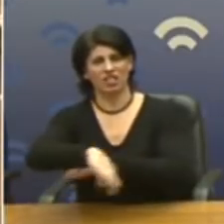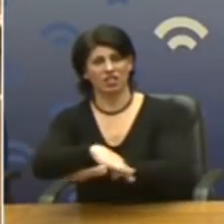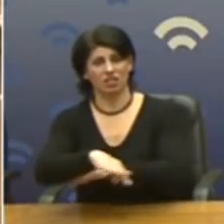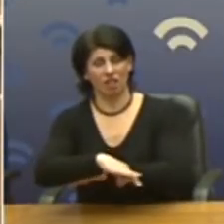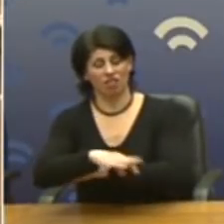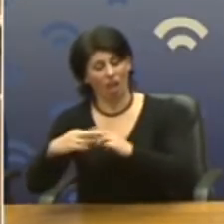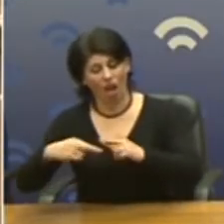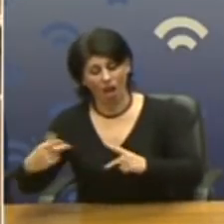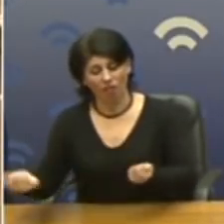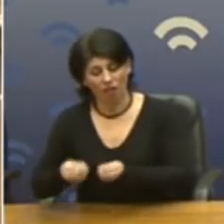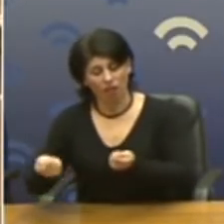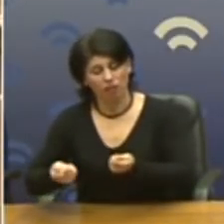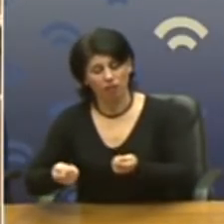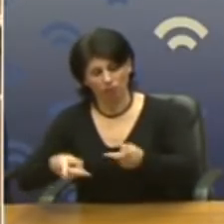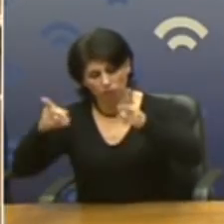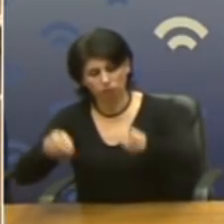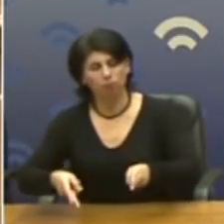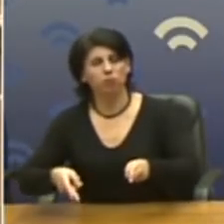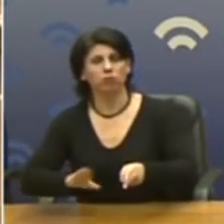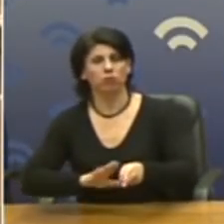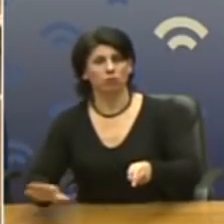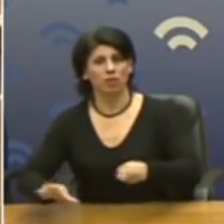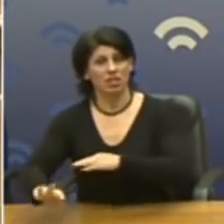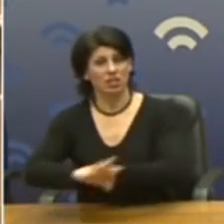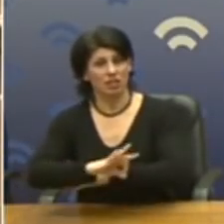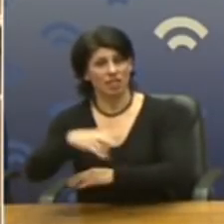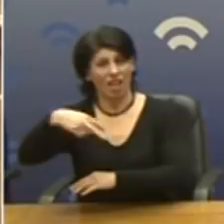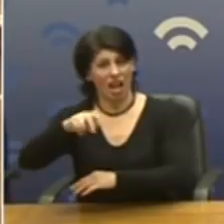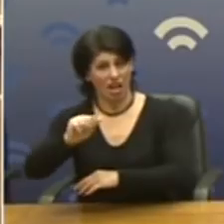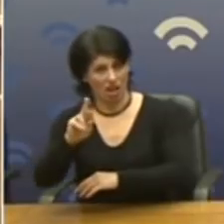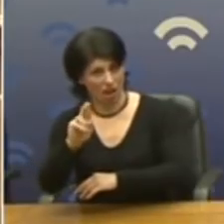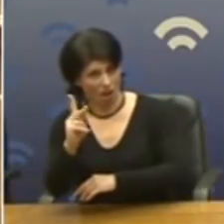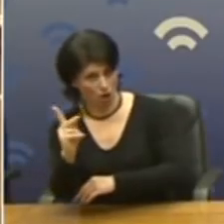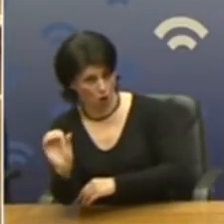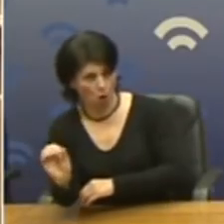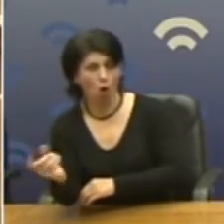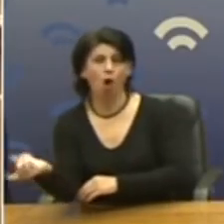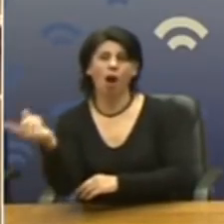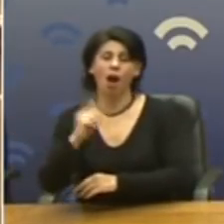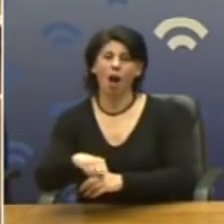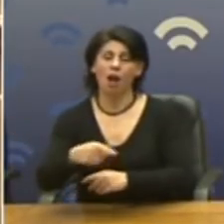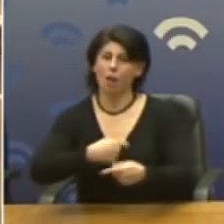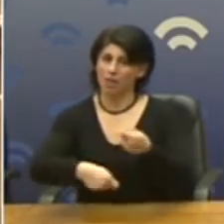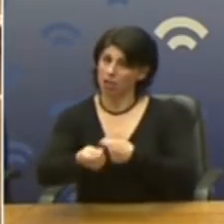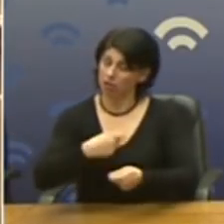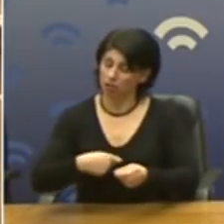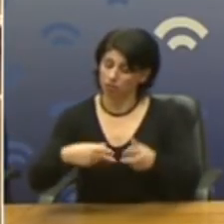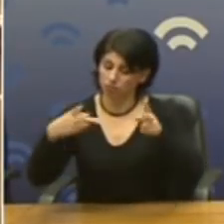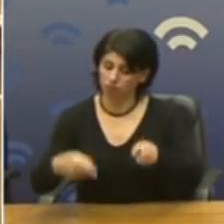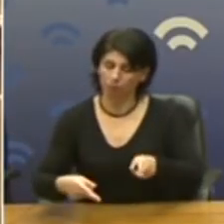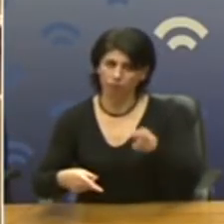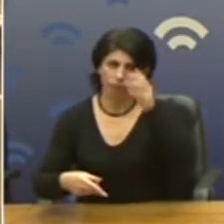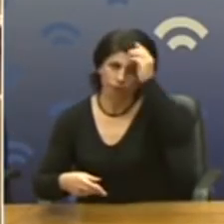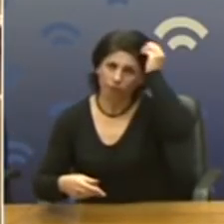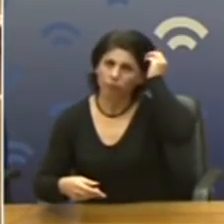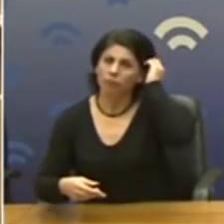Να παγώσουν, για παράδειγμα, τα σχέδια για τη ΛΑΡΚΟ, για άλλες σχετικές επιχειρήσεις, να στηριχθεί η